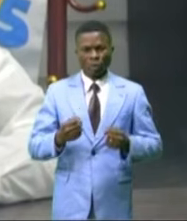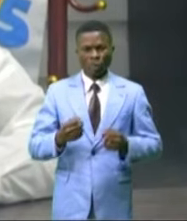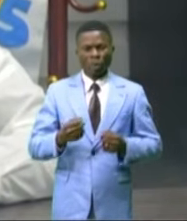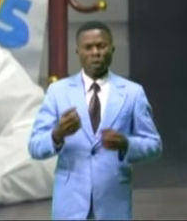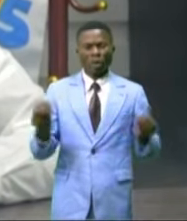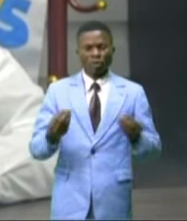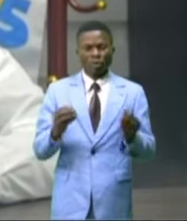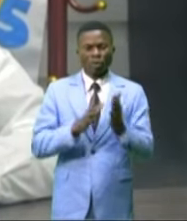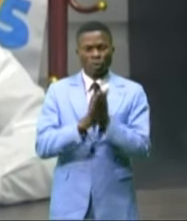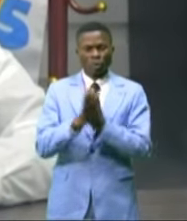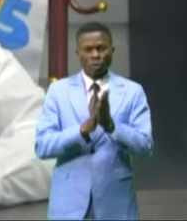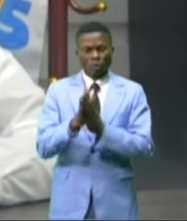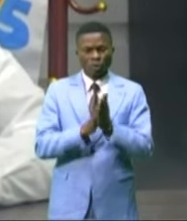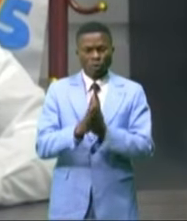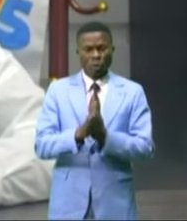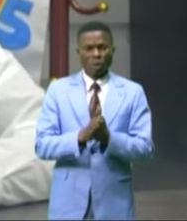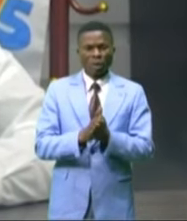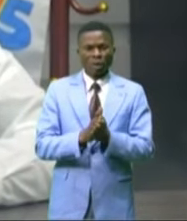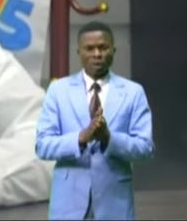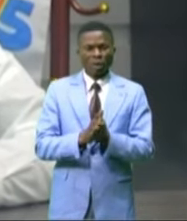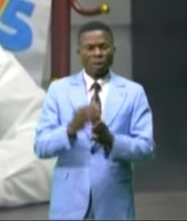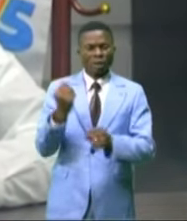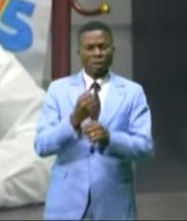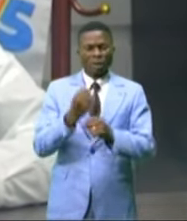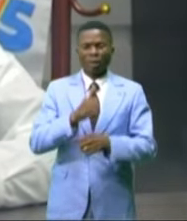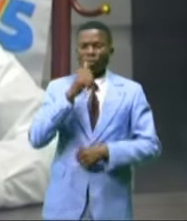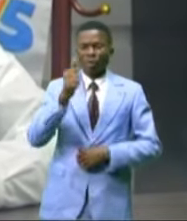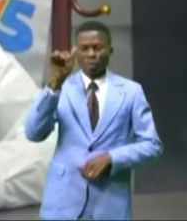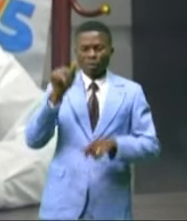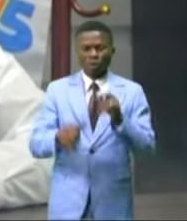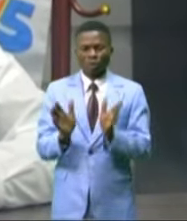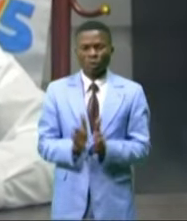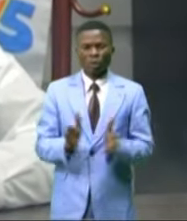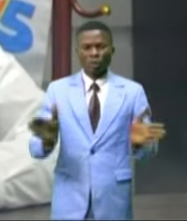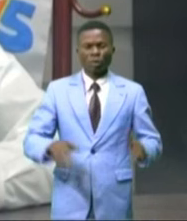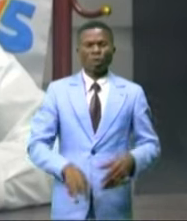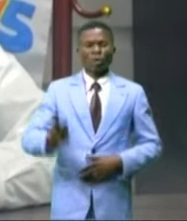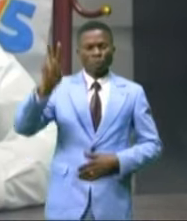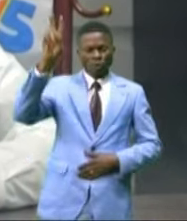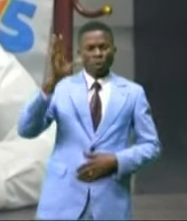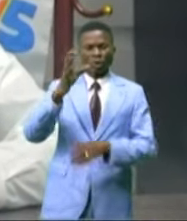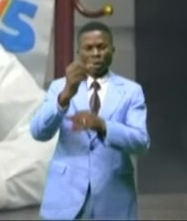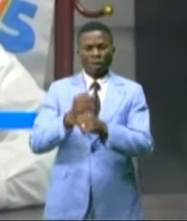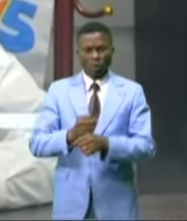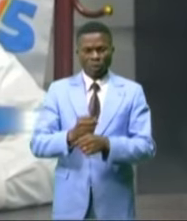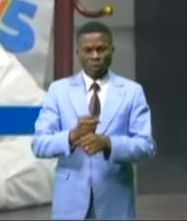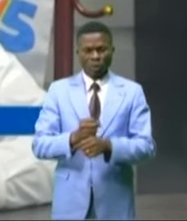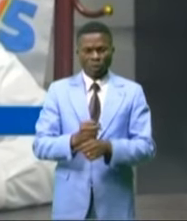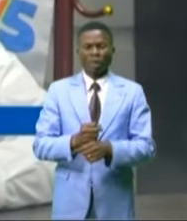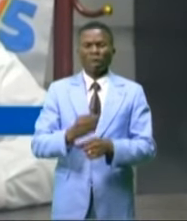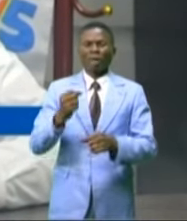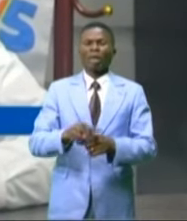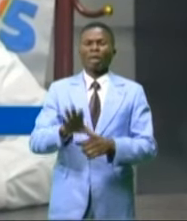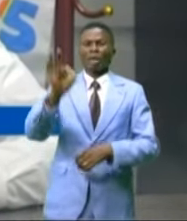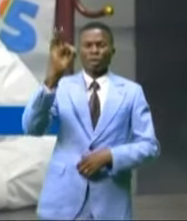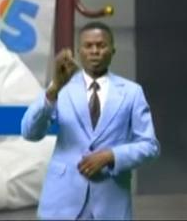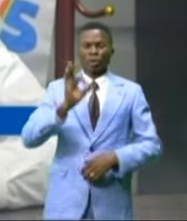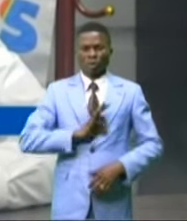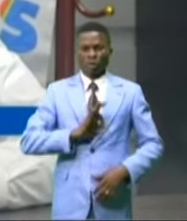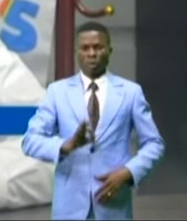je souhaite fructueuse mission au secrétaire général de l'udpes qui bénéficie de la confcience du chefs de l'État